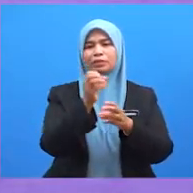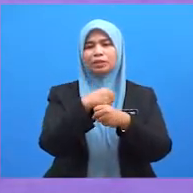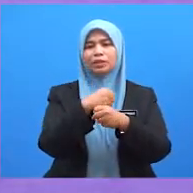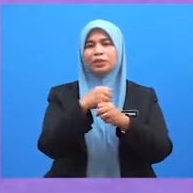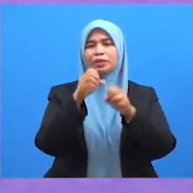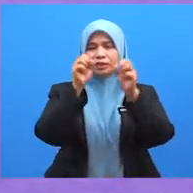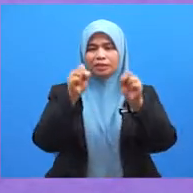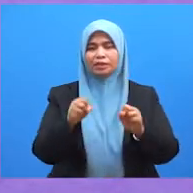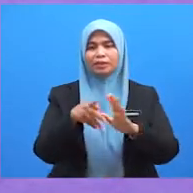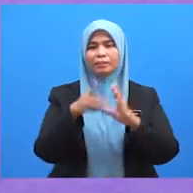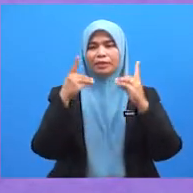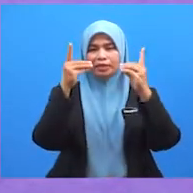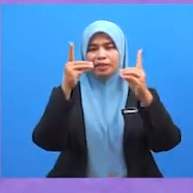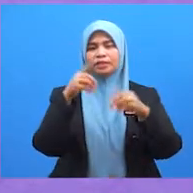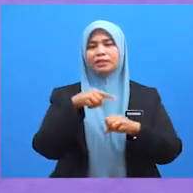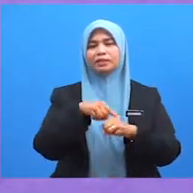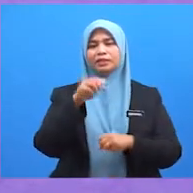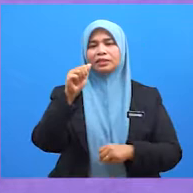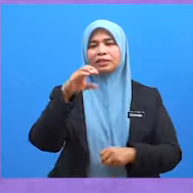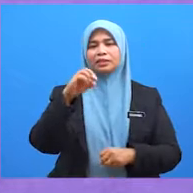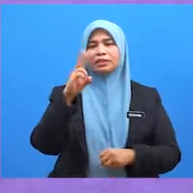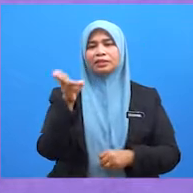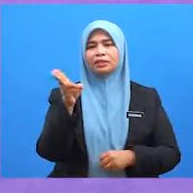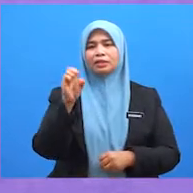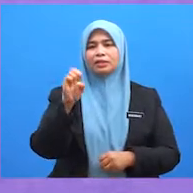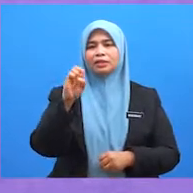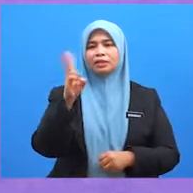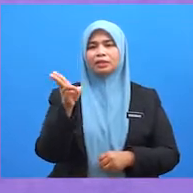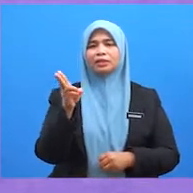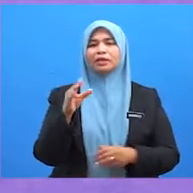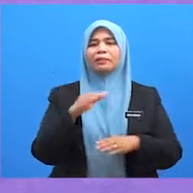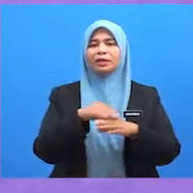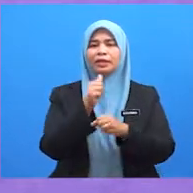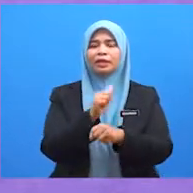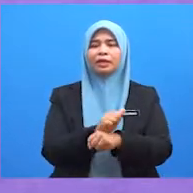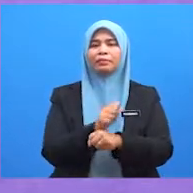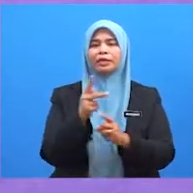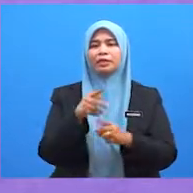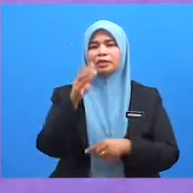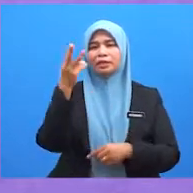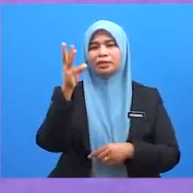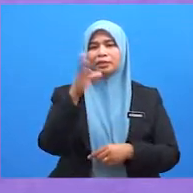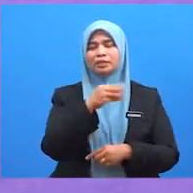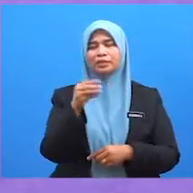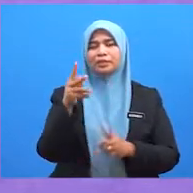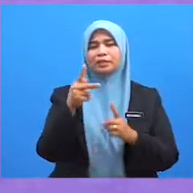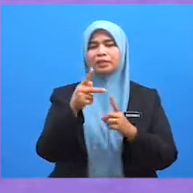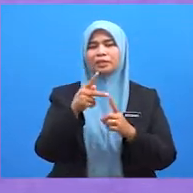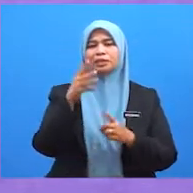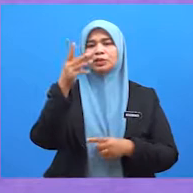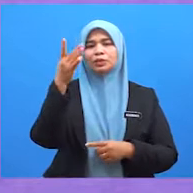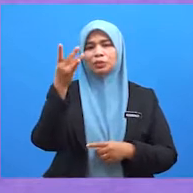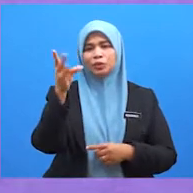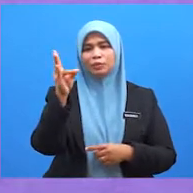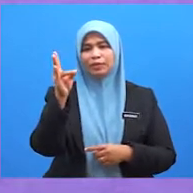Soalan satu, jelaskan dua bentuk sistem pendidikan di Aceh pada abad ke-16 dan ke-17